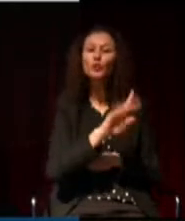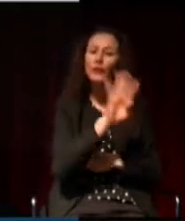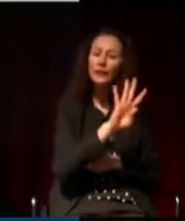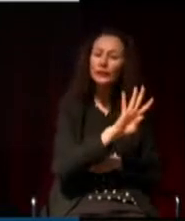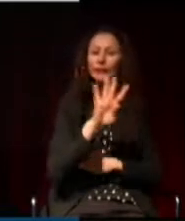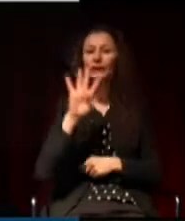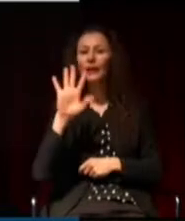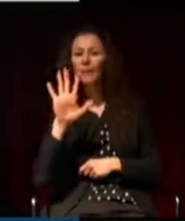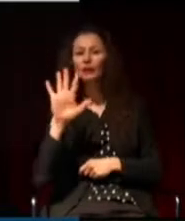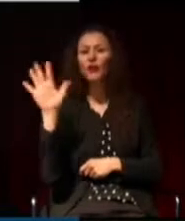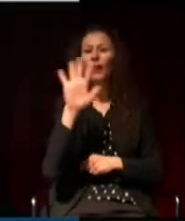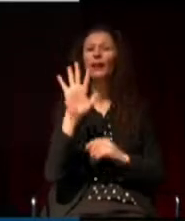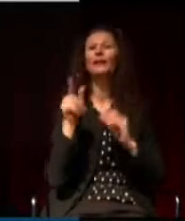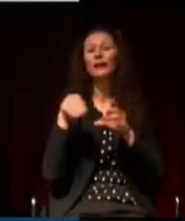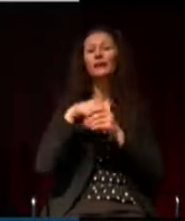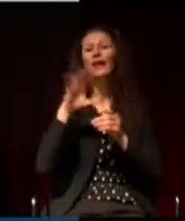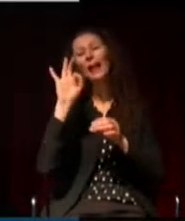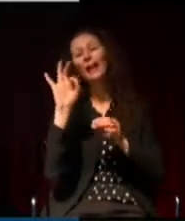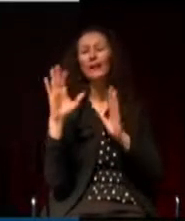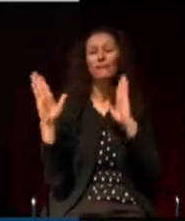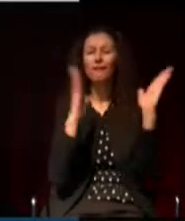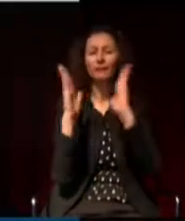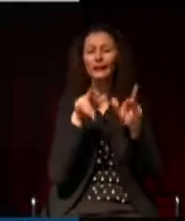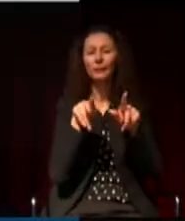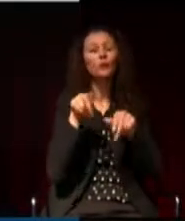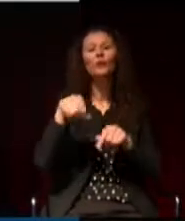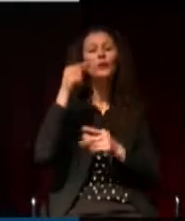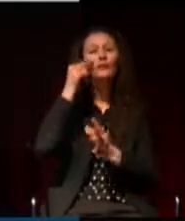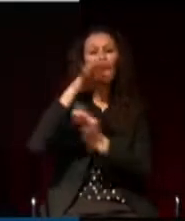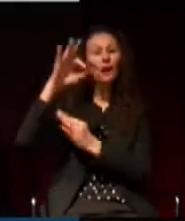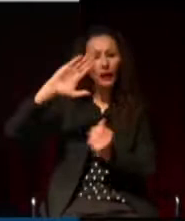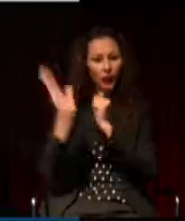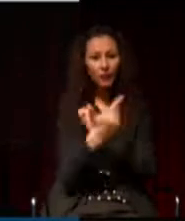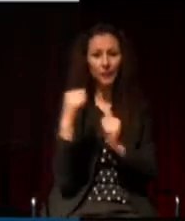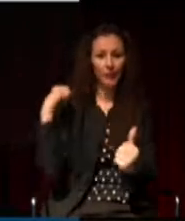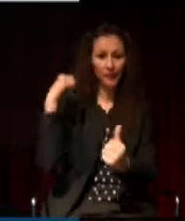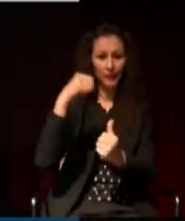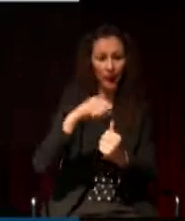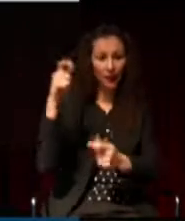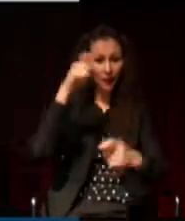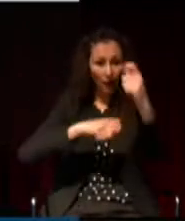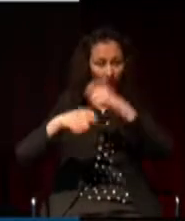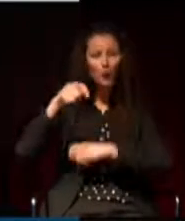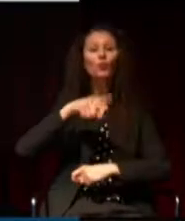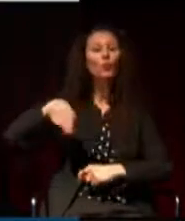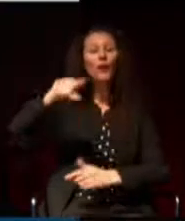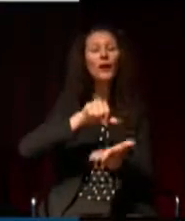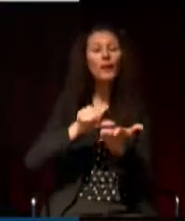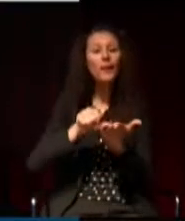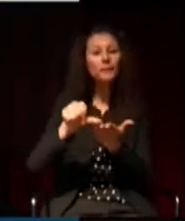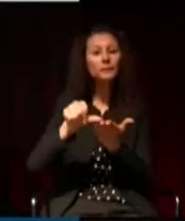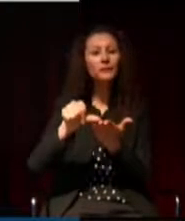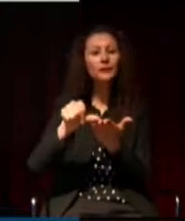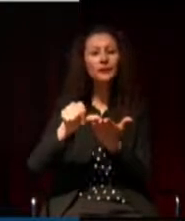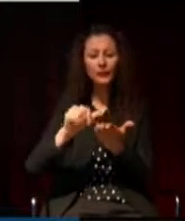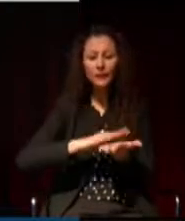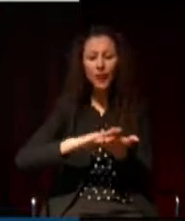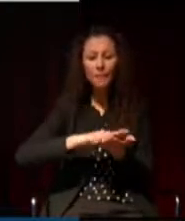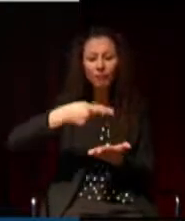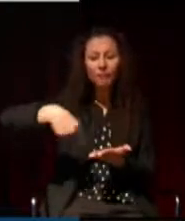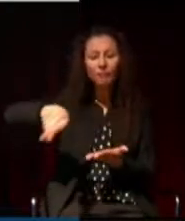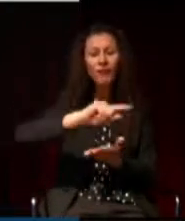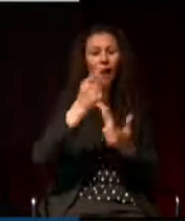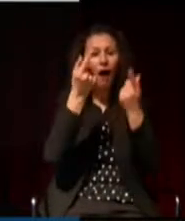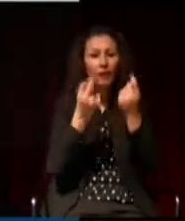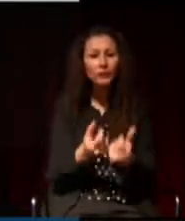%40'la 45-50 arasında yapılaşmış. Şimdi bu insanlar yıkıp tekrar yaptığı zaman bunların hepsi tabanda